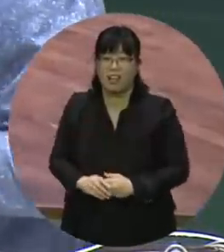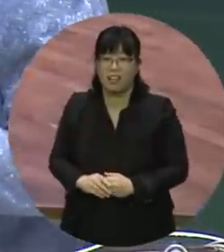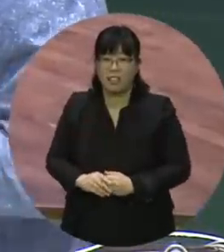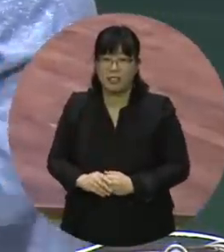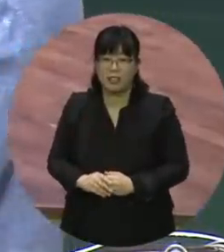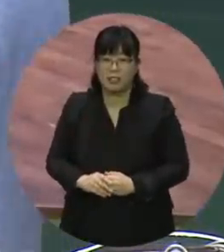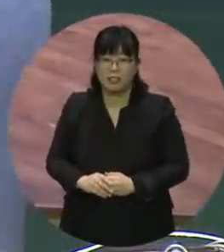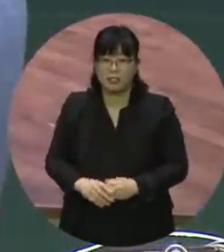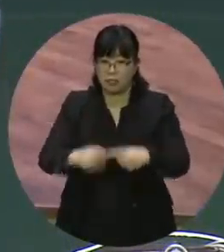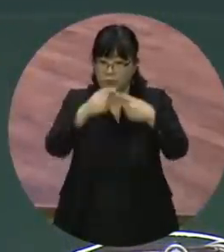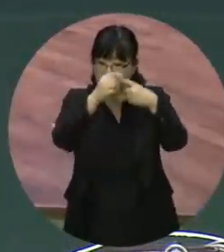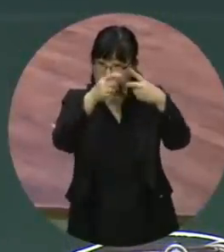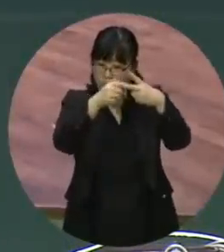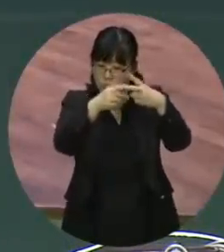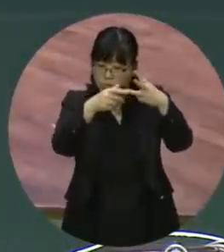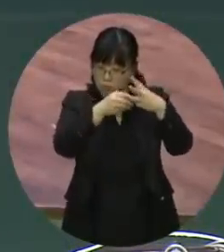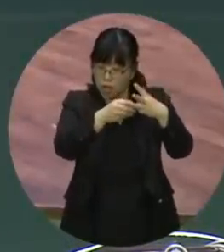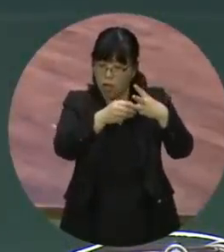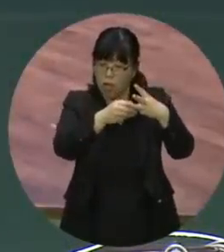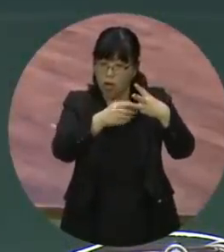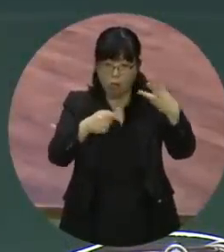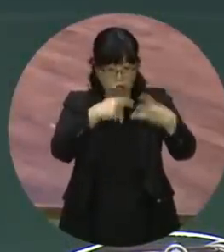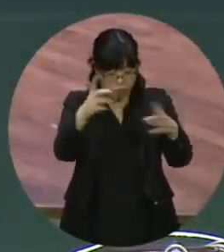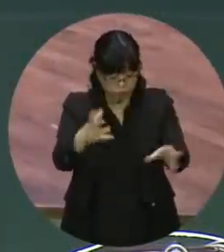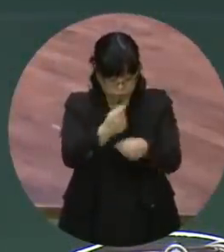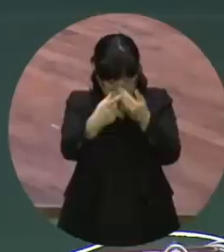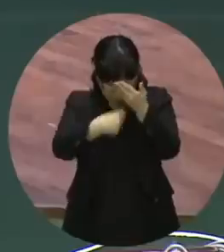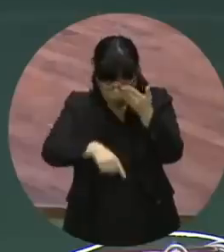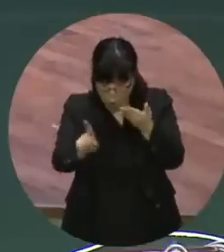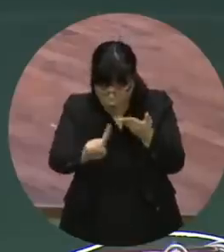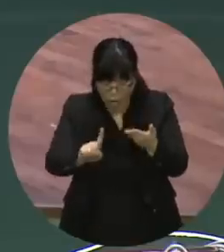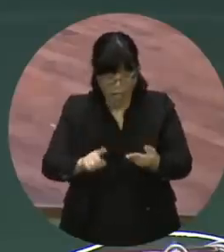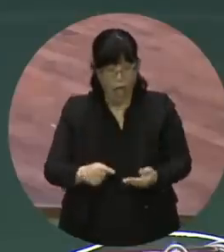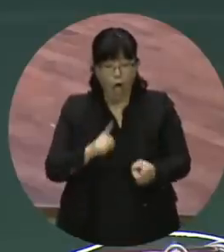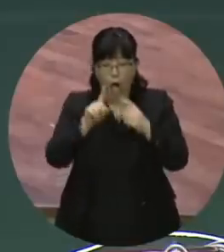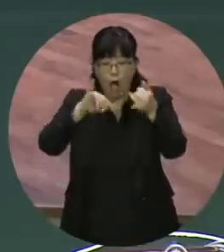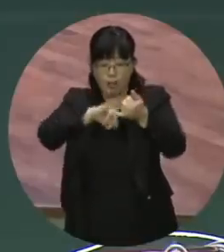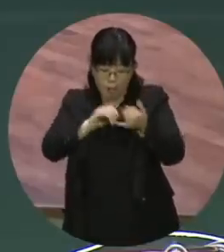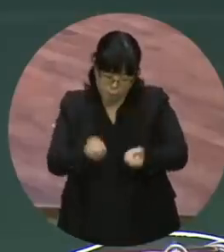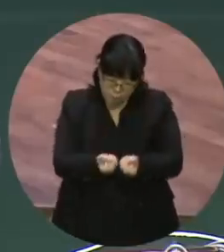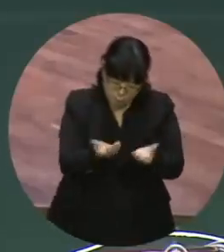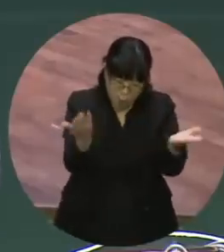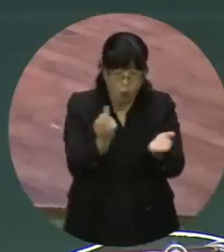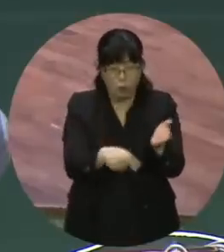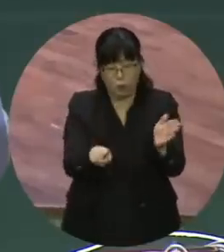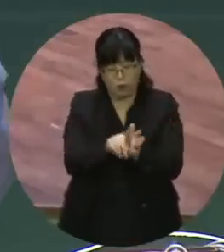이게 우리의 교회에서는 기도제 뭐예요? 사천 말씀 운동